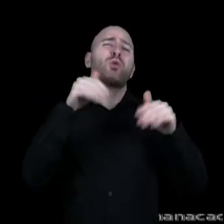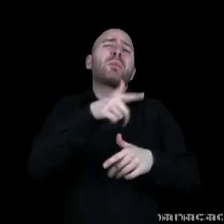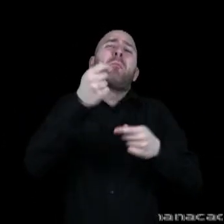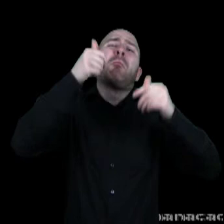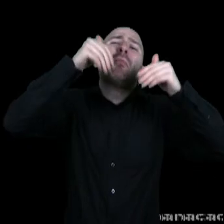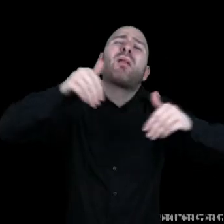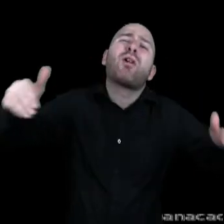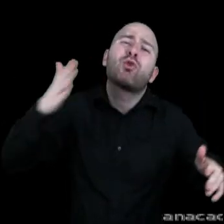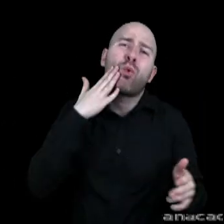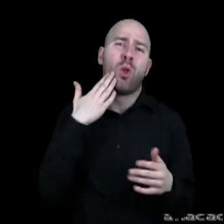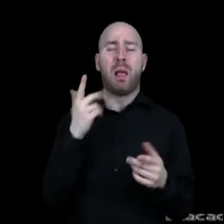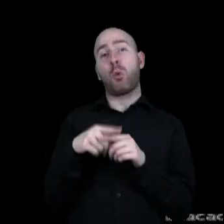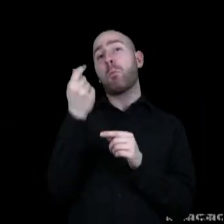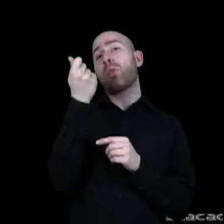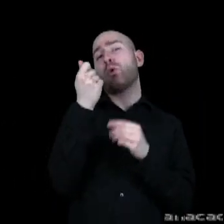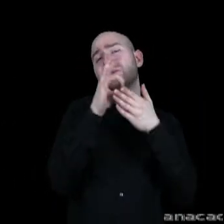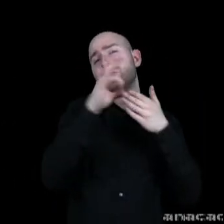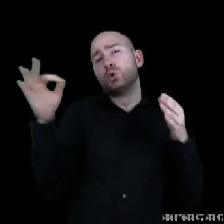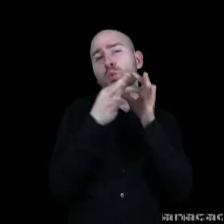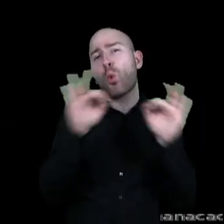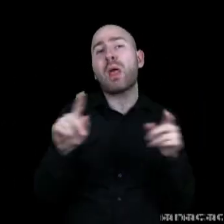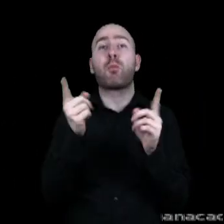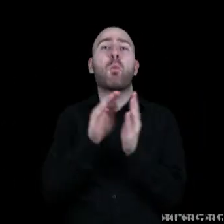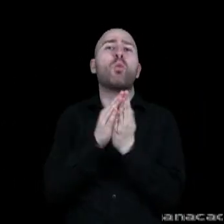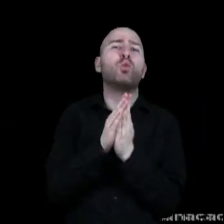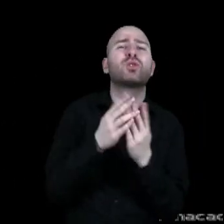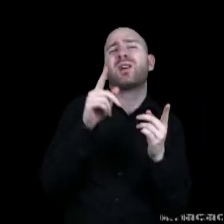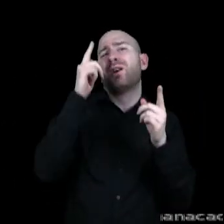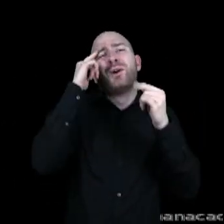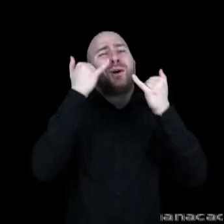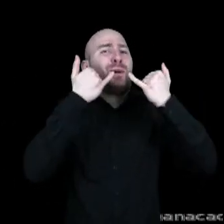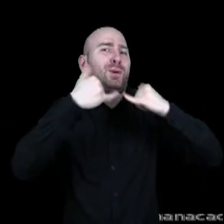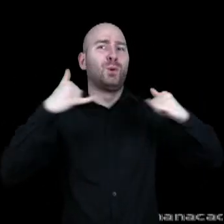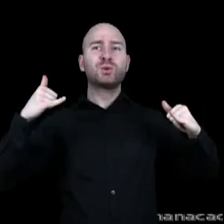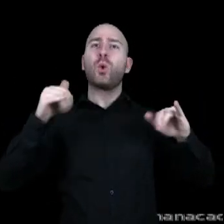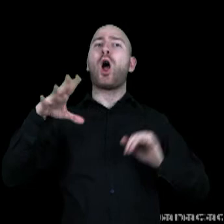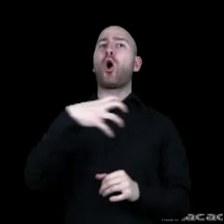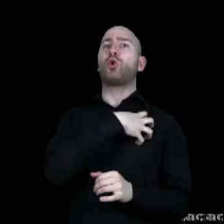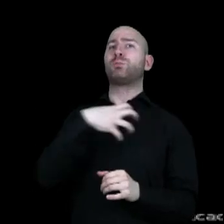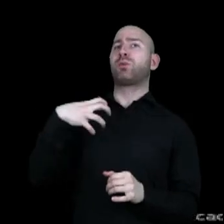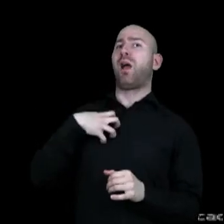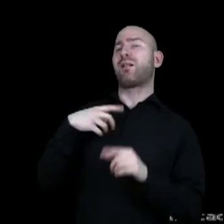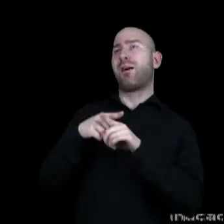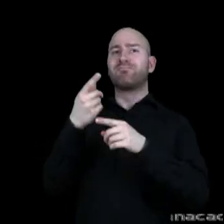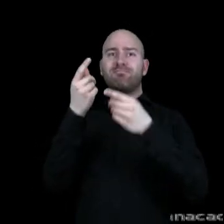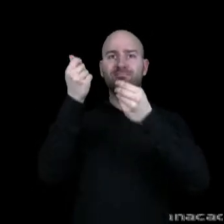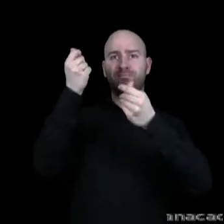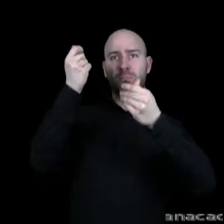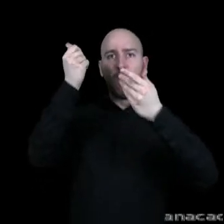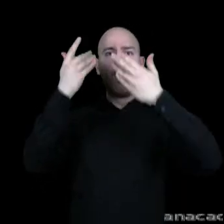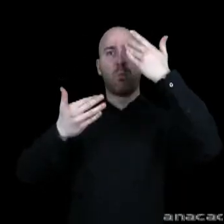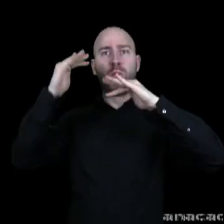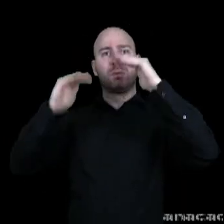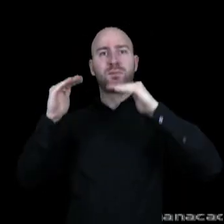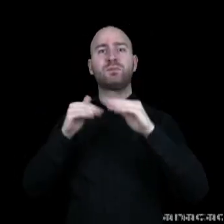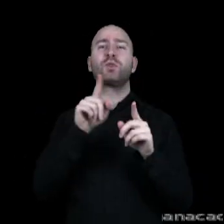zgromadzili. Powiedzmy, że podstawowy poziom konsumpcji wynosi 500. Mogą to być miliardy dolarów albo złote monety czy muszelki, jakakolwiek jednostka